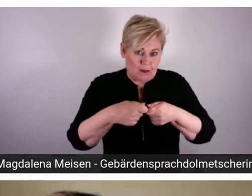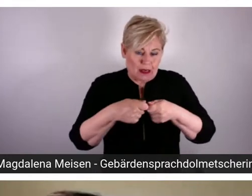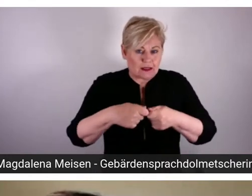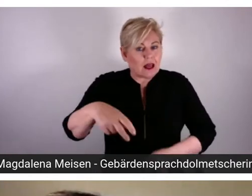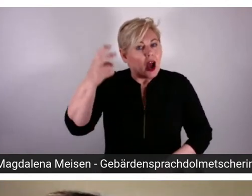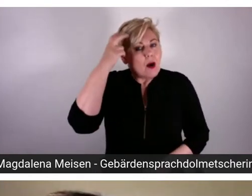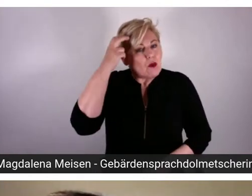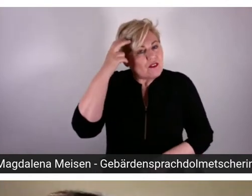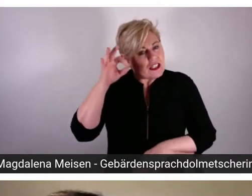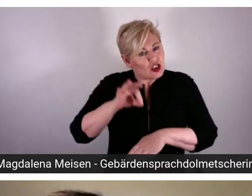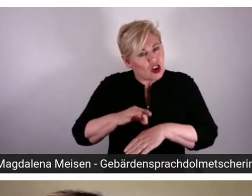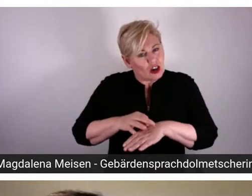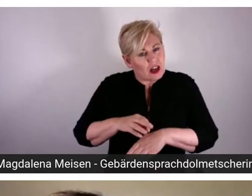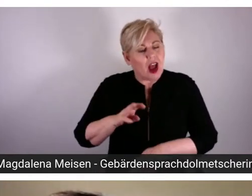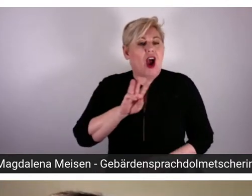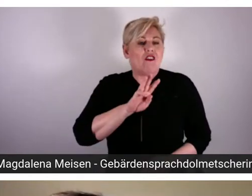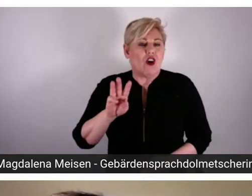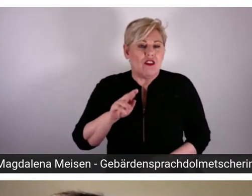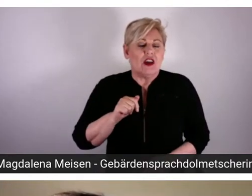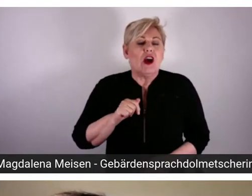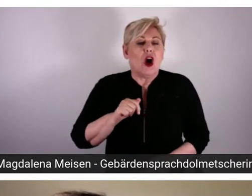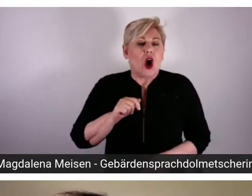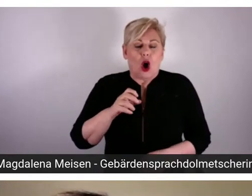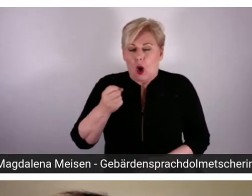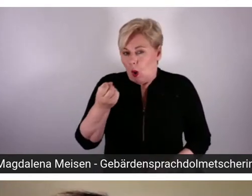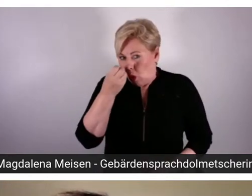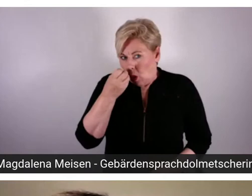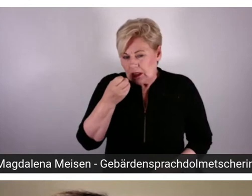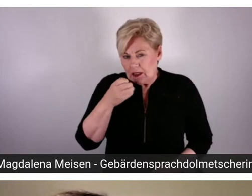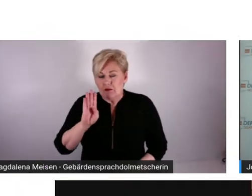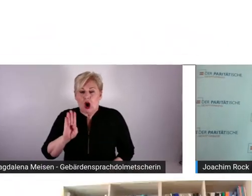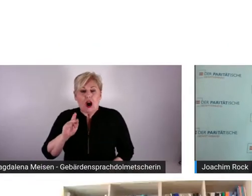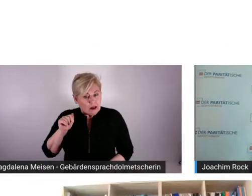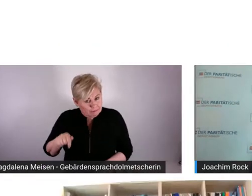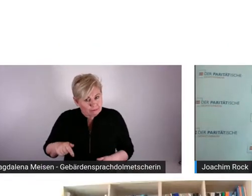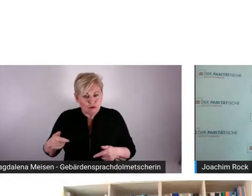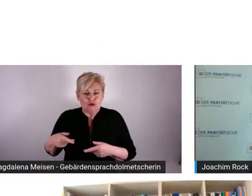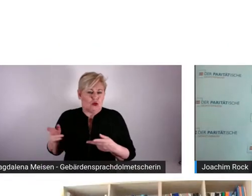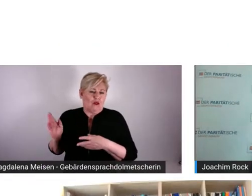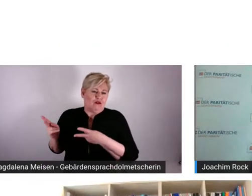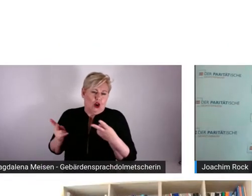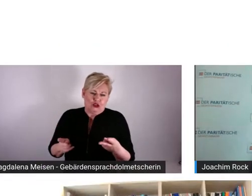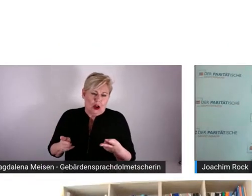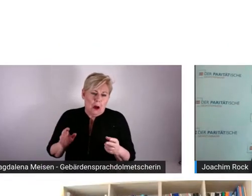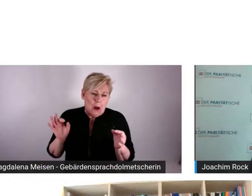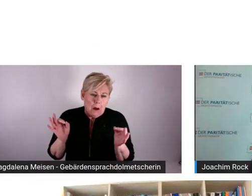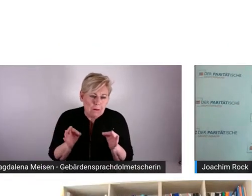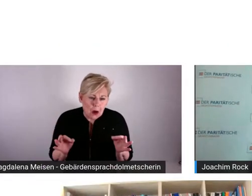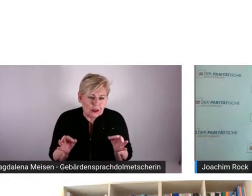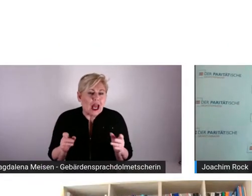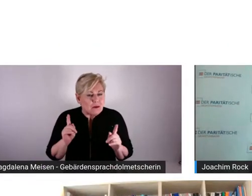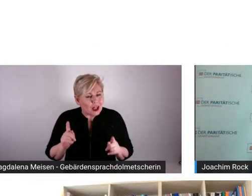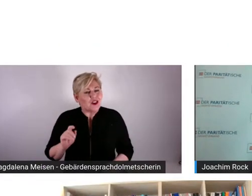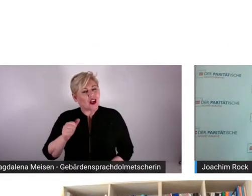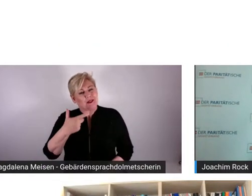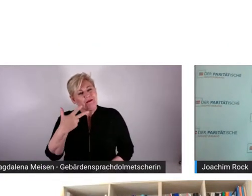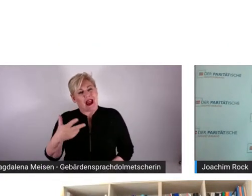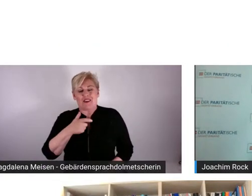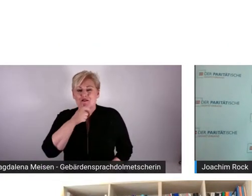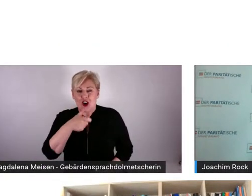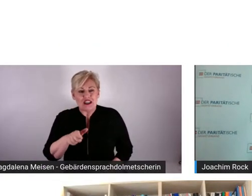Professor Dr. Rolf Rosenbrock. Der muss in dieser Runde kaum vorgestellt werden. Ich sage trotzdem einige Worte. Er